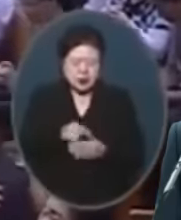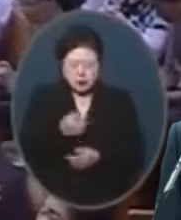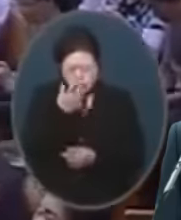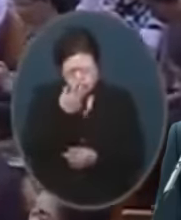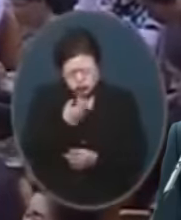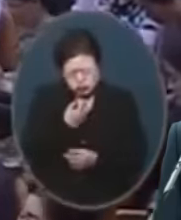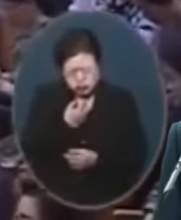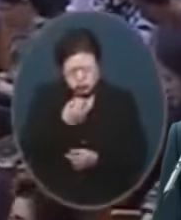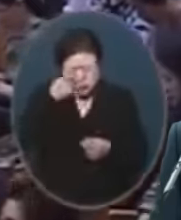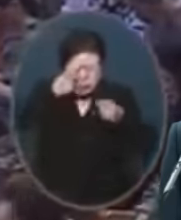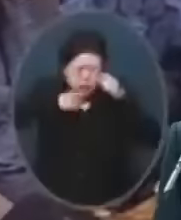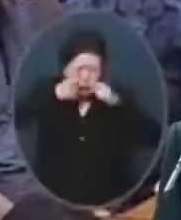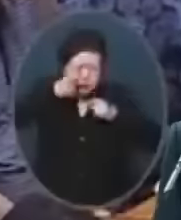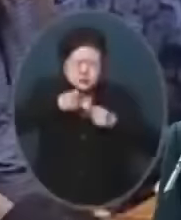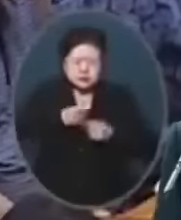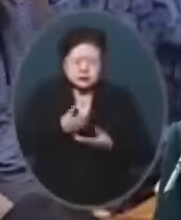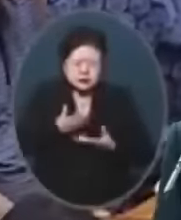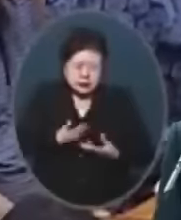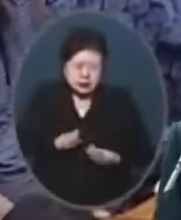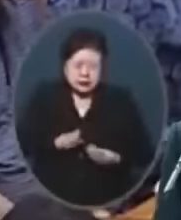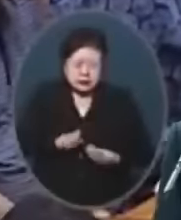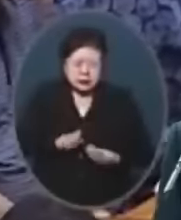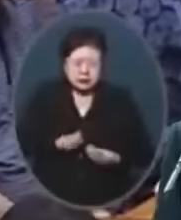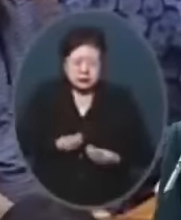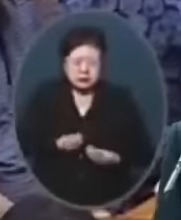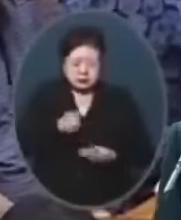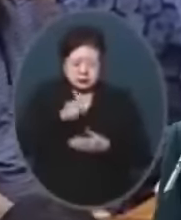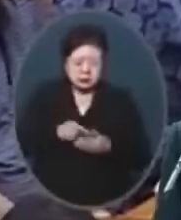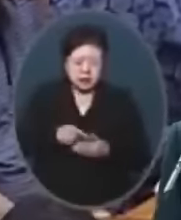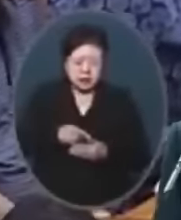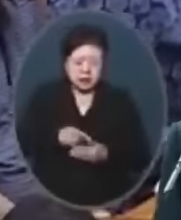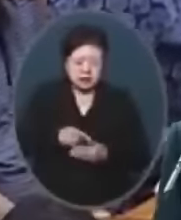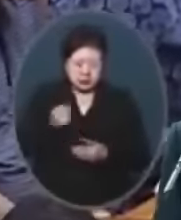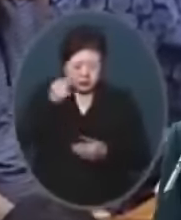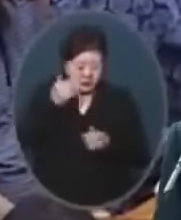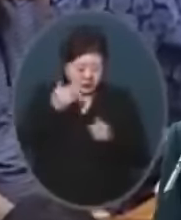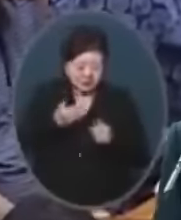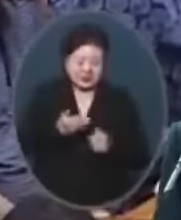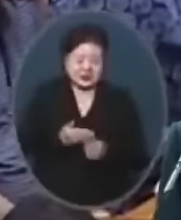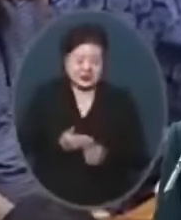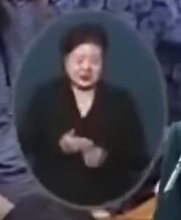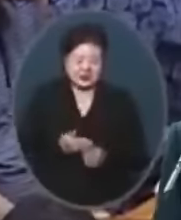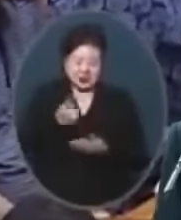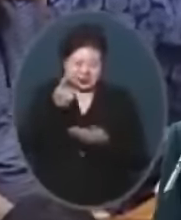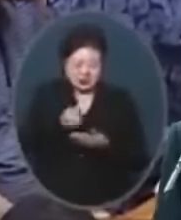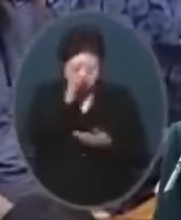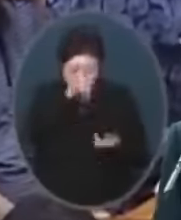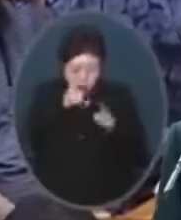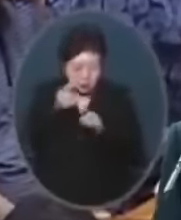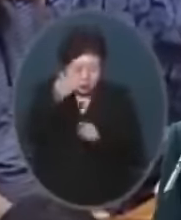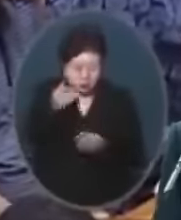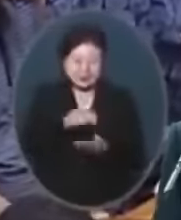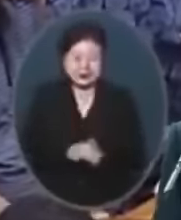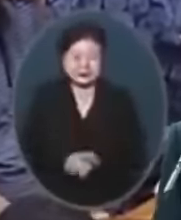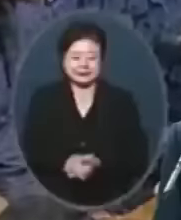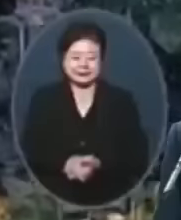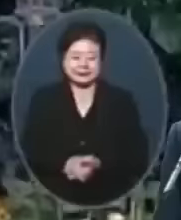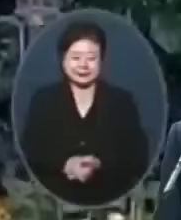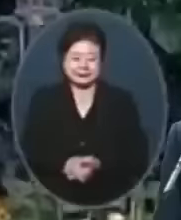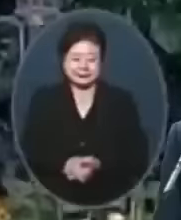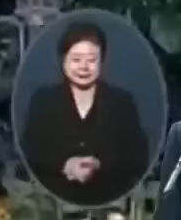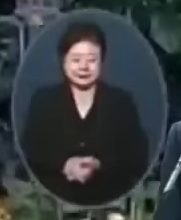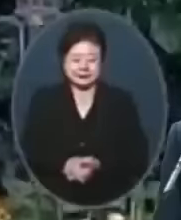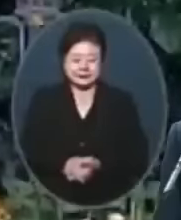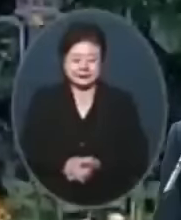우울하고 슬프고 좌절된 그 마음을 오늘 주 성령께서 임하여서 고쳐주시고 있습니다.